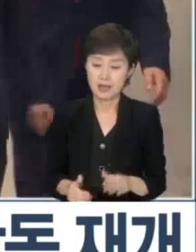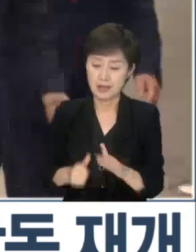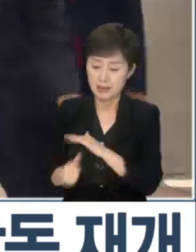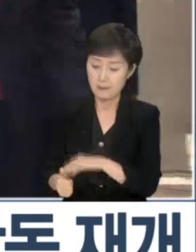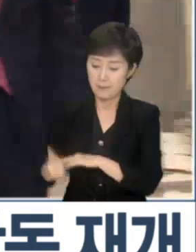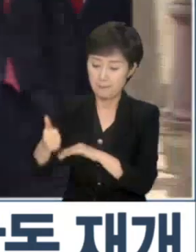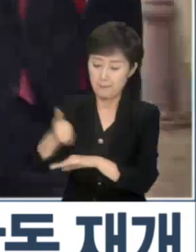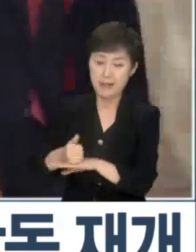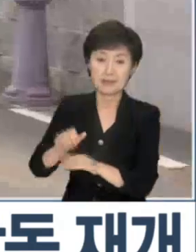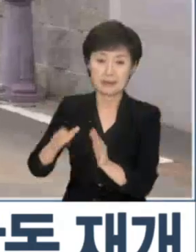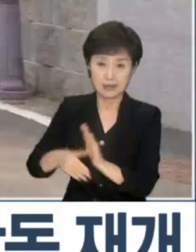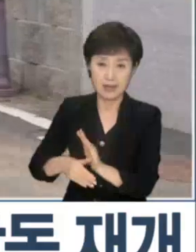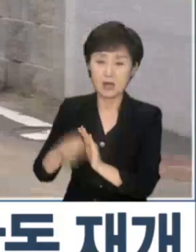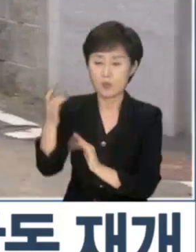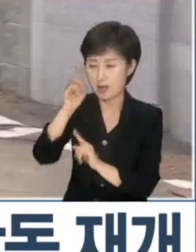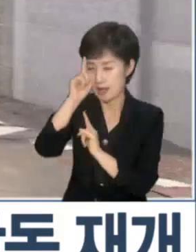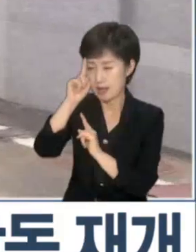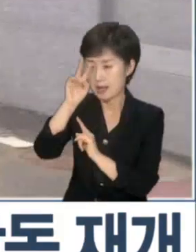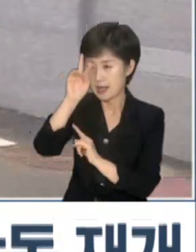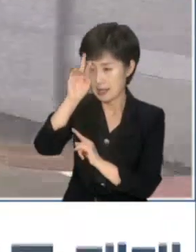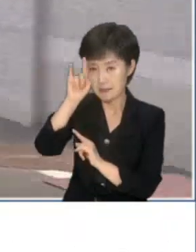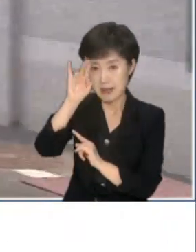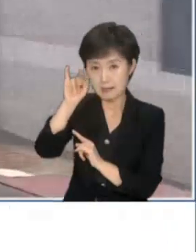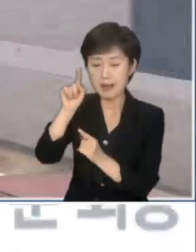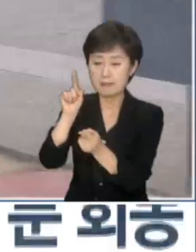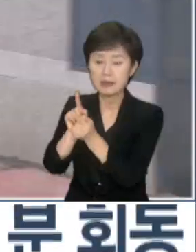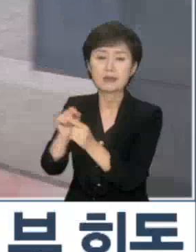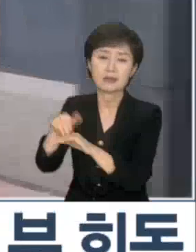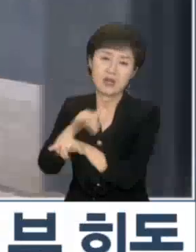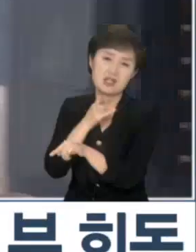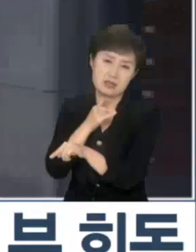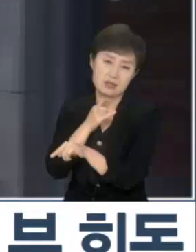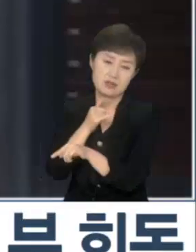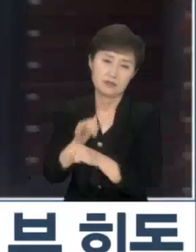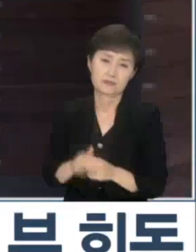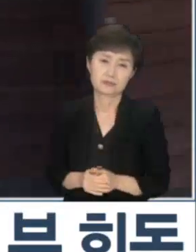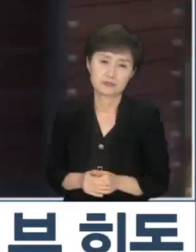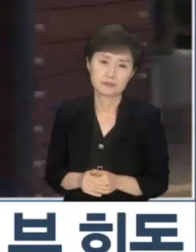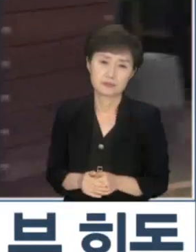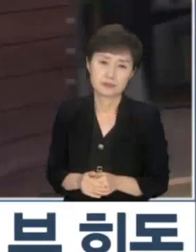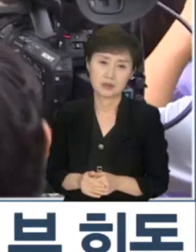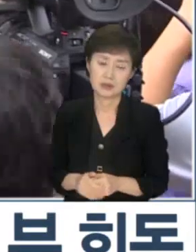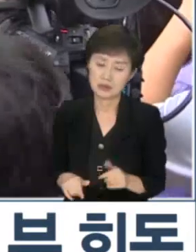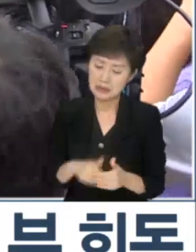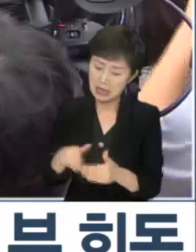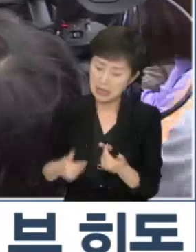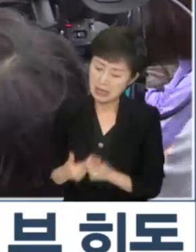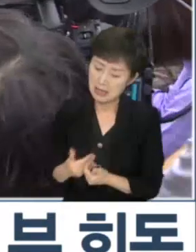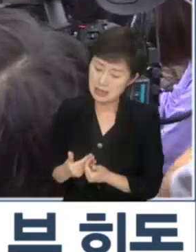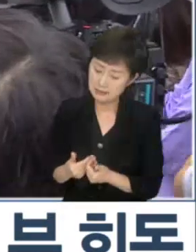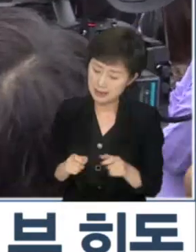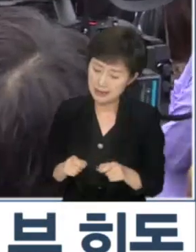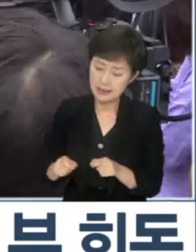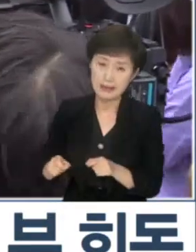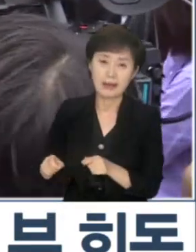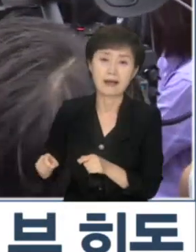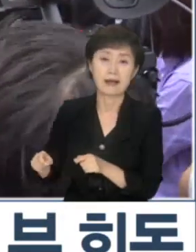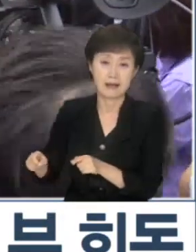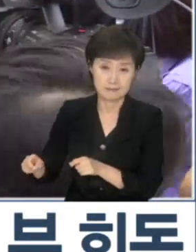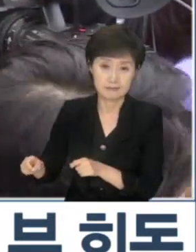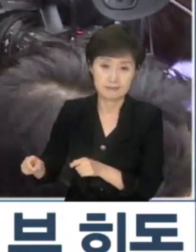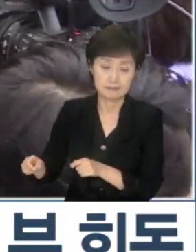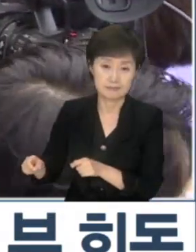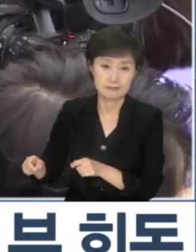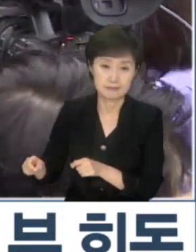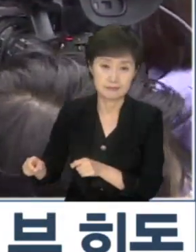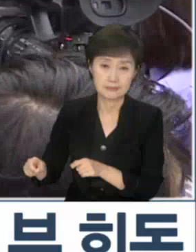취임하면서 가려고 했었습니다 가려고 했는데 이제 당내 그때 좀 일이 좀 있었고 하면서 일정 조율이